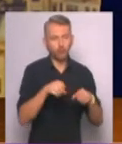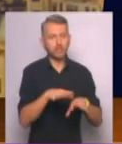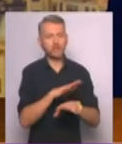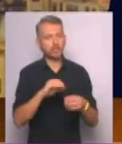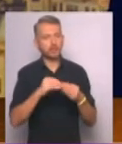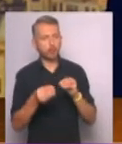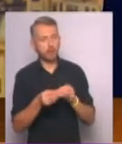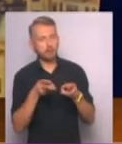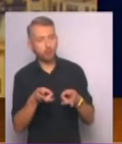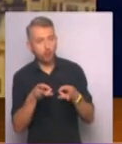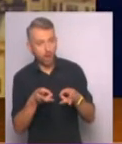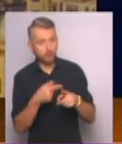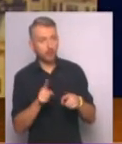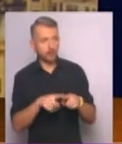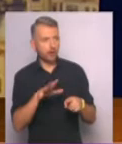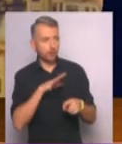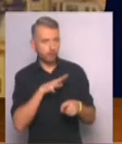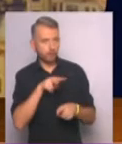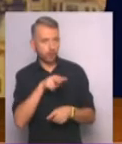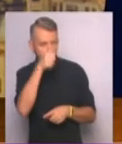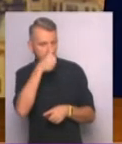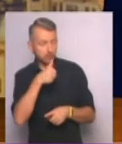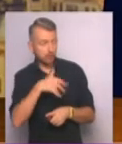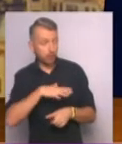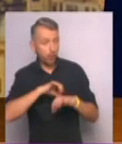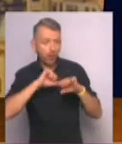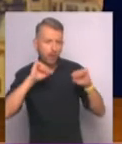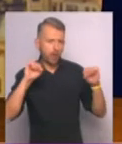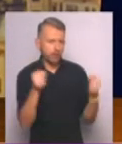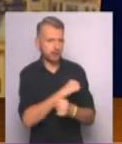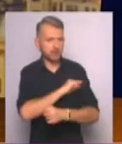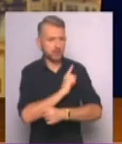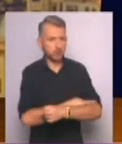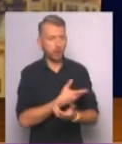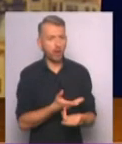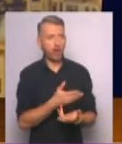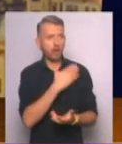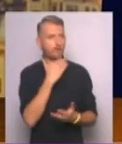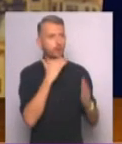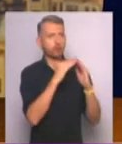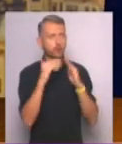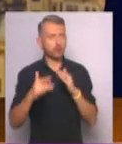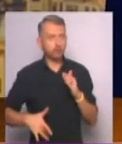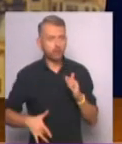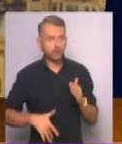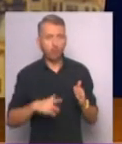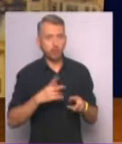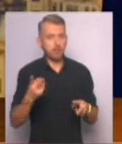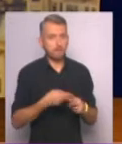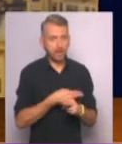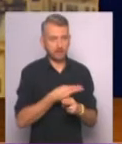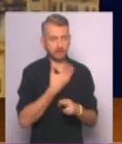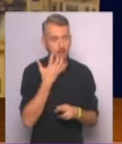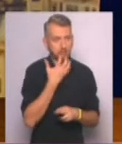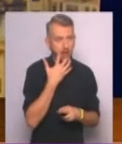проблем з опаленнями, це ще був кінець лютого, стояли люті морозі, а багато будинків в Печерську були без тепла і без